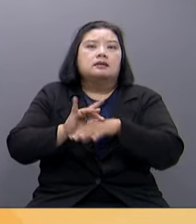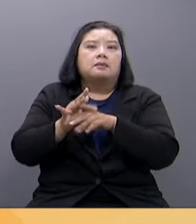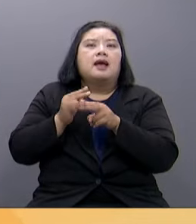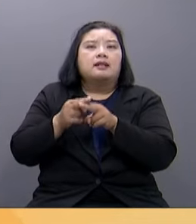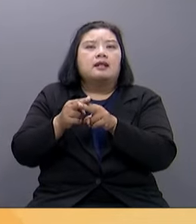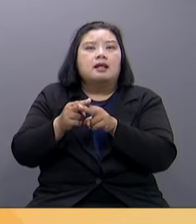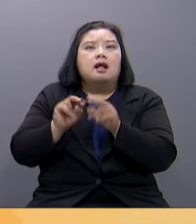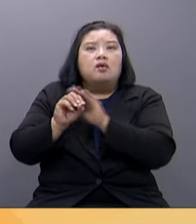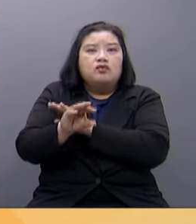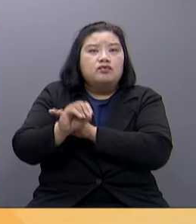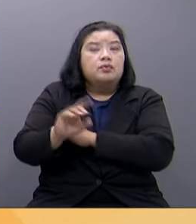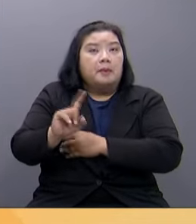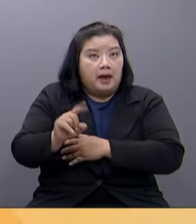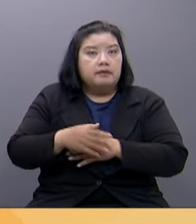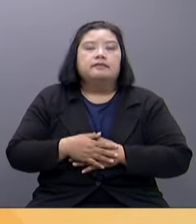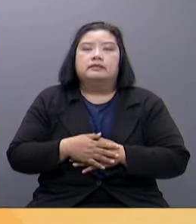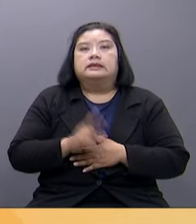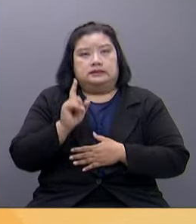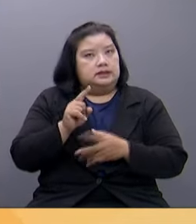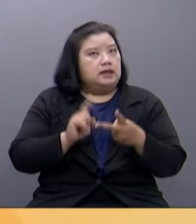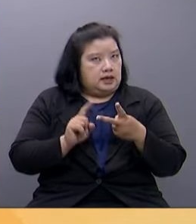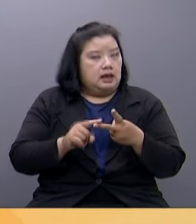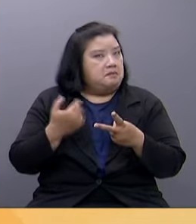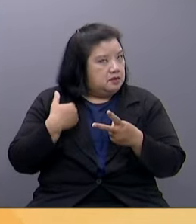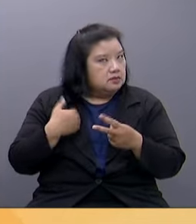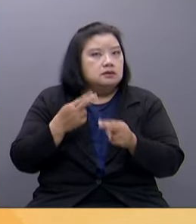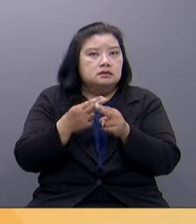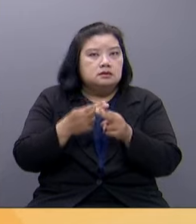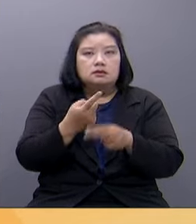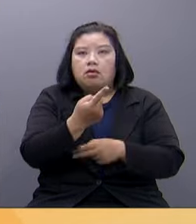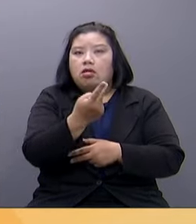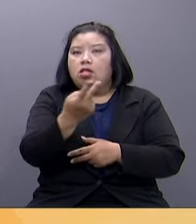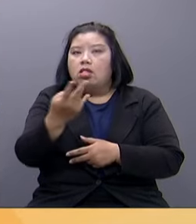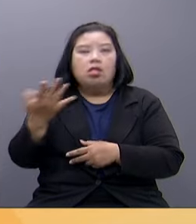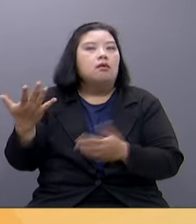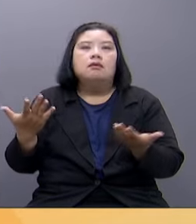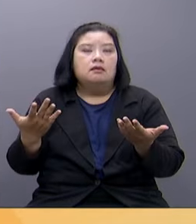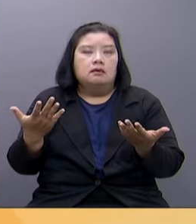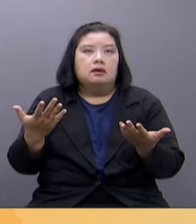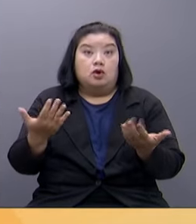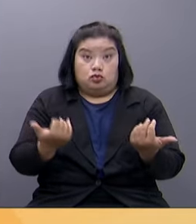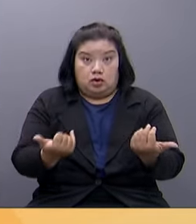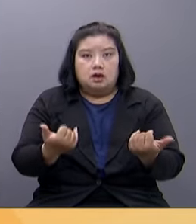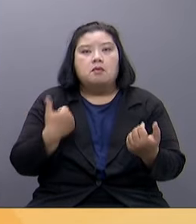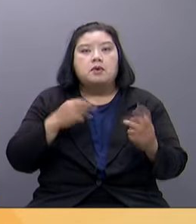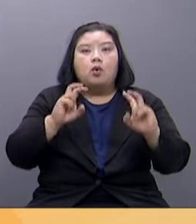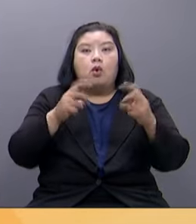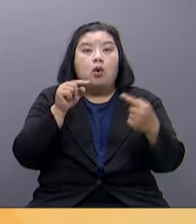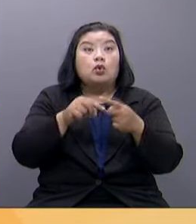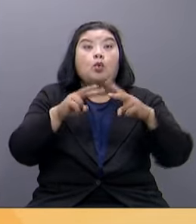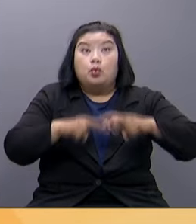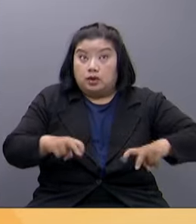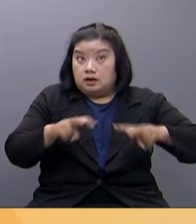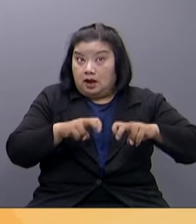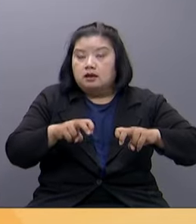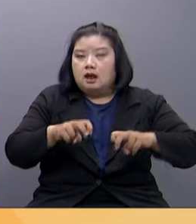จรๆ ต้บวาเคมิคμεารมมีหลายตัวมากในปัจุบันเท่าที่วิจัยล่าสุดทเขาพยายามรบรวมาคก